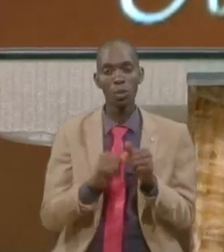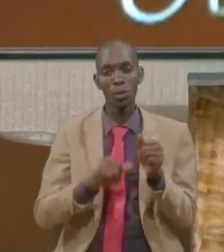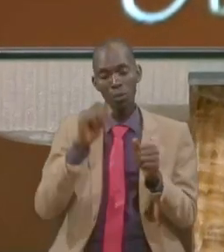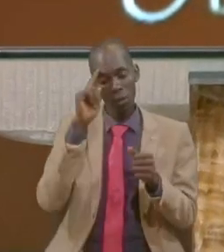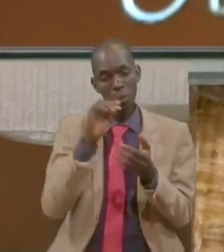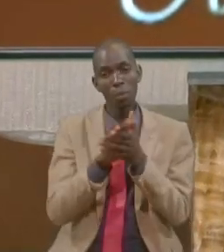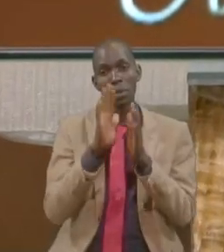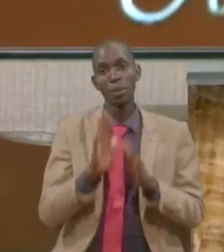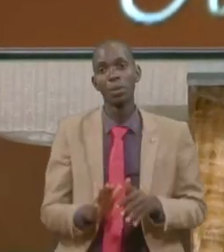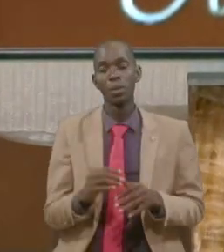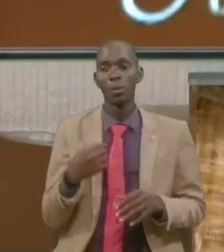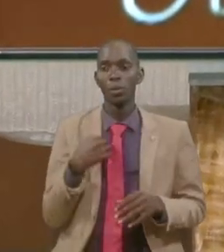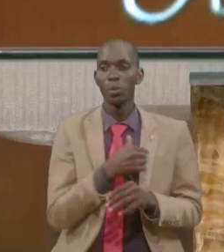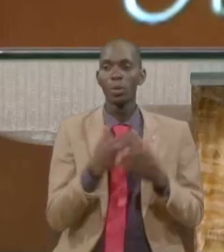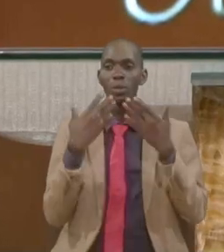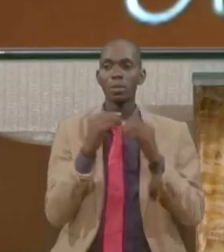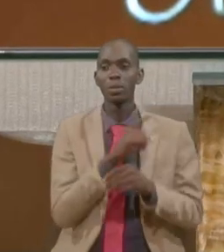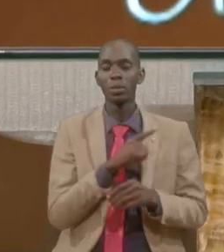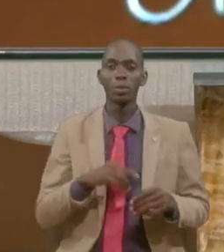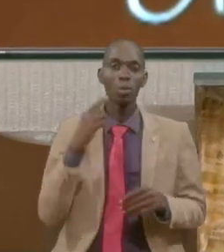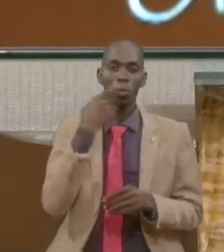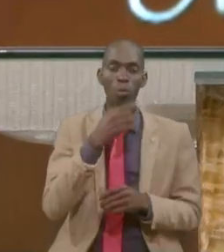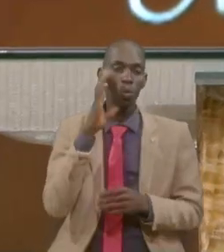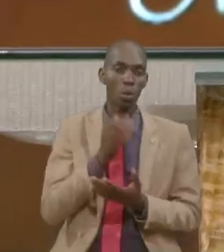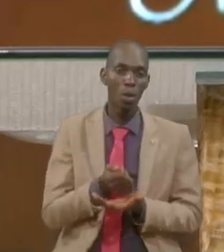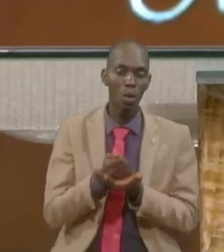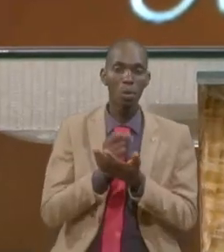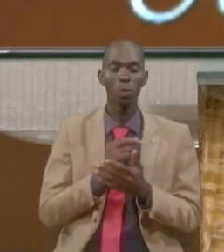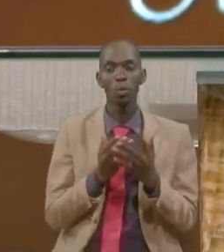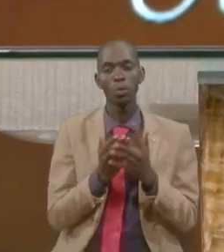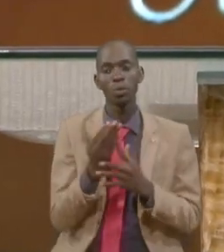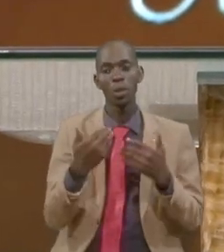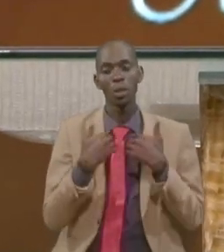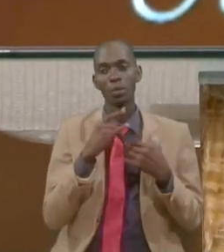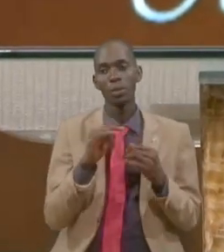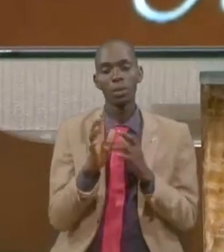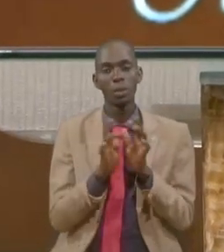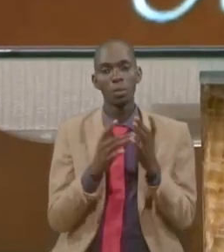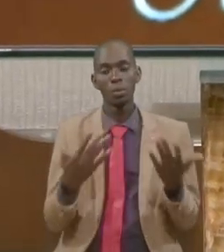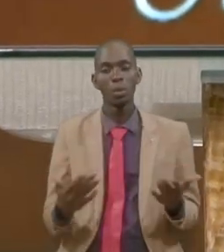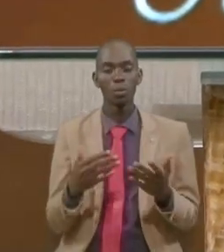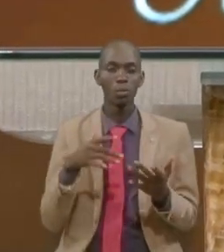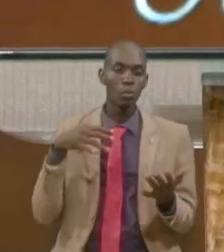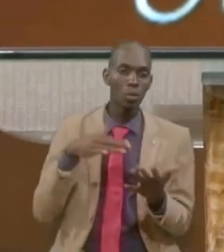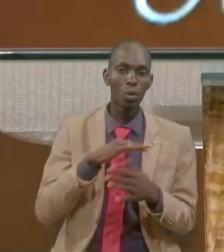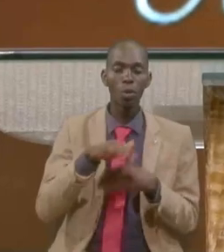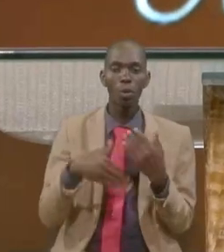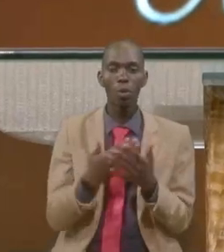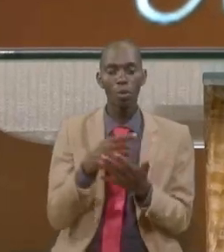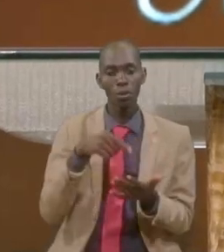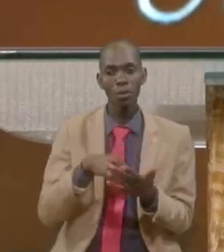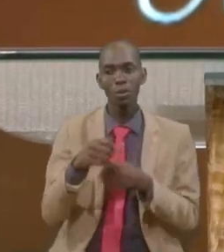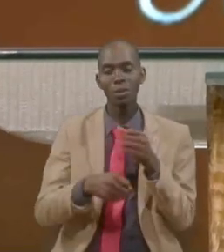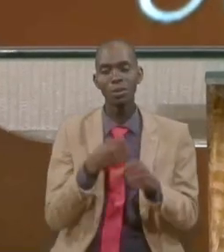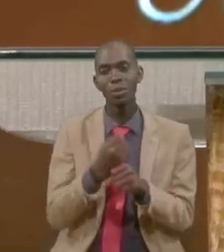croyant. Et nous rendons grâce au Seigneur qui nous aide pour tenir l'étude biblique toutes ces